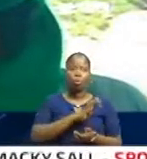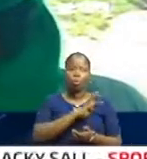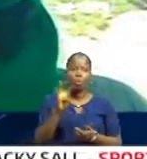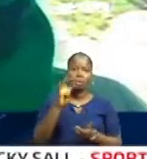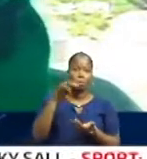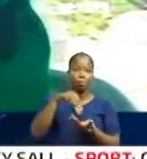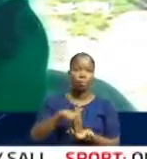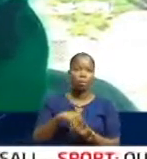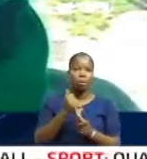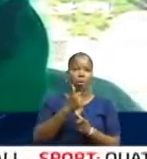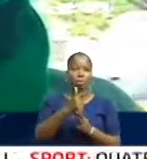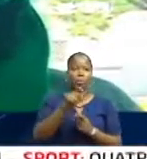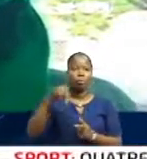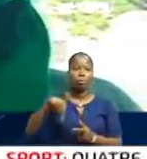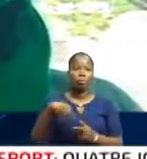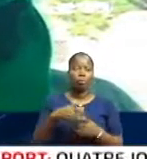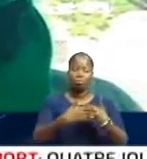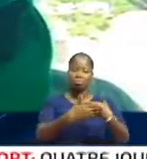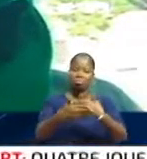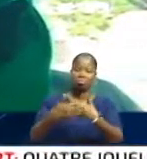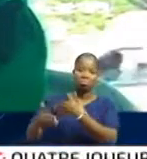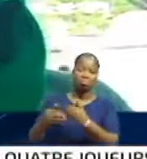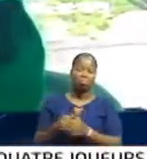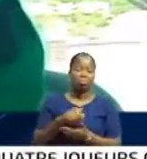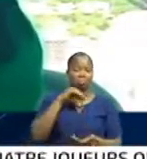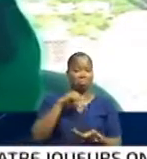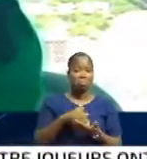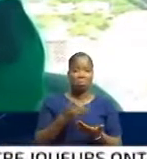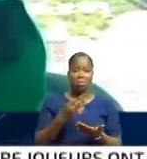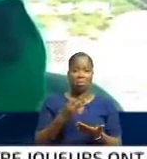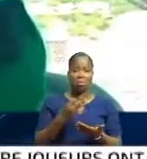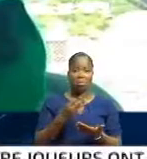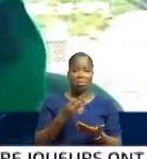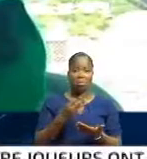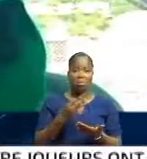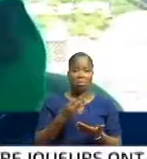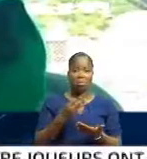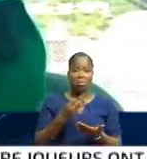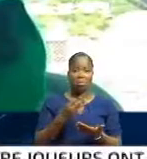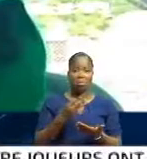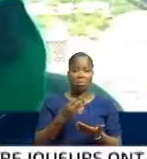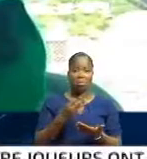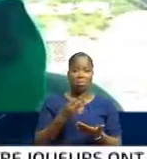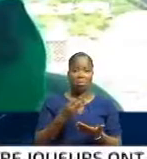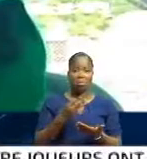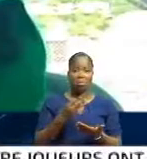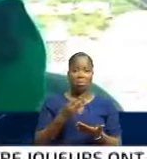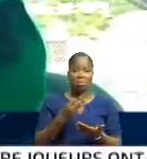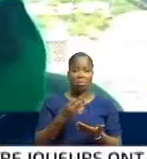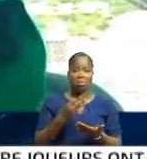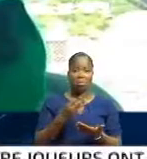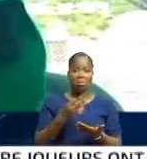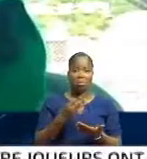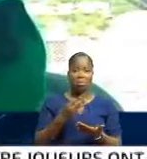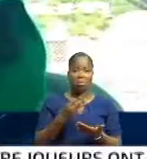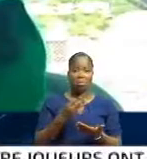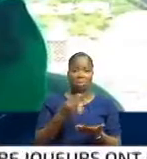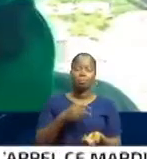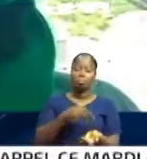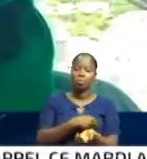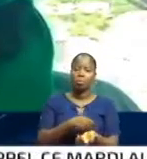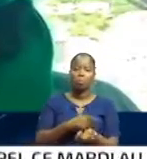moutons alors que nos voisins n'avons pas les moyens vraiment c'est déplorable mais ya des moutons il n'y a pas d'argent